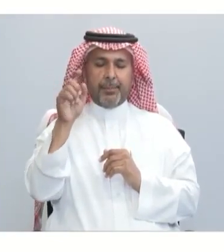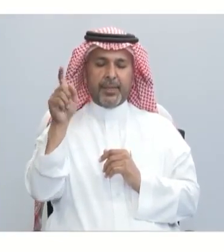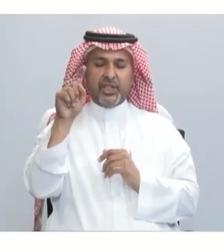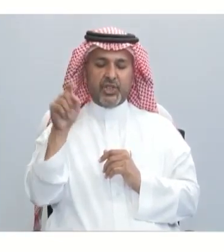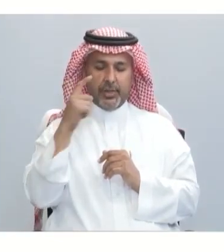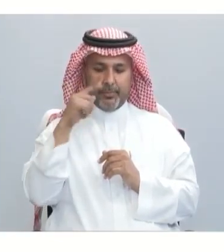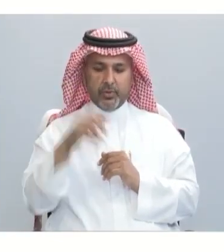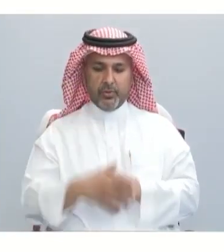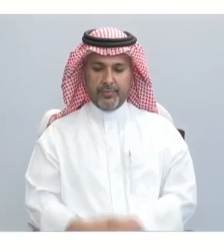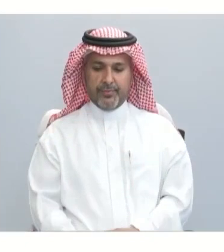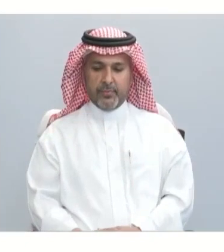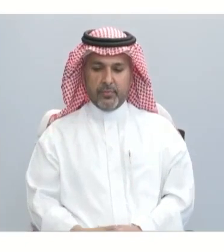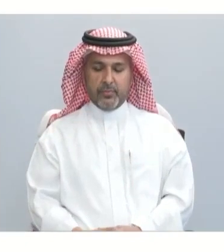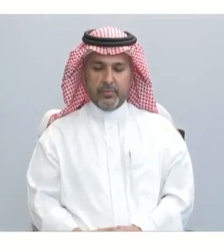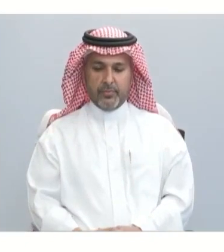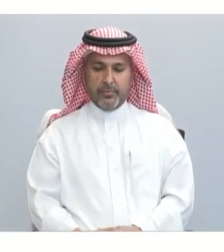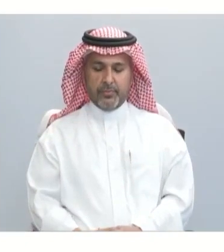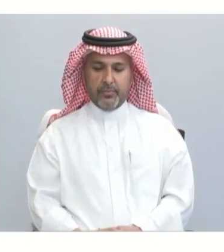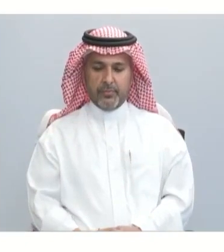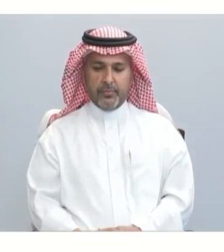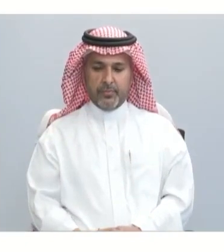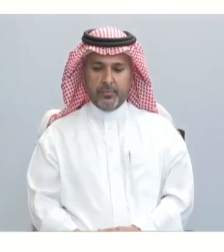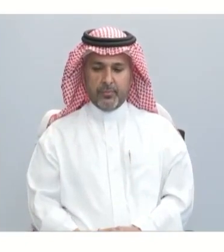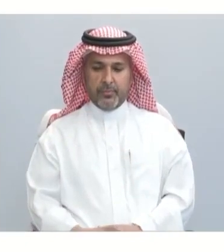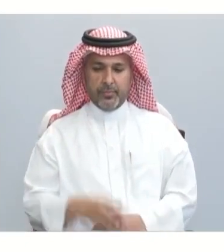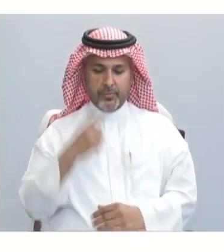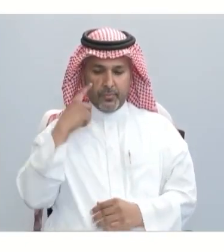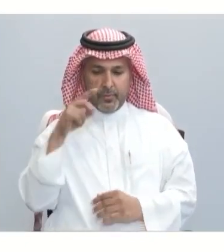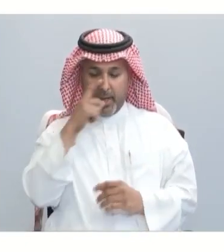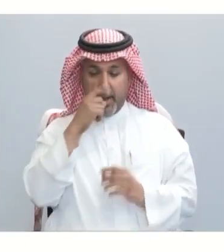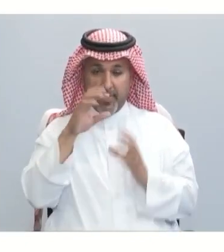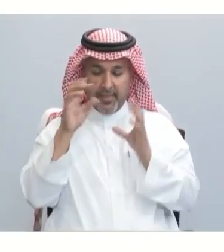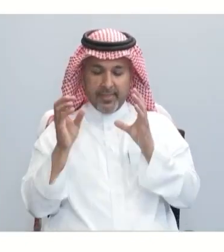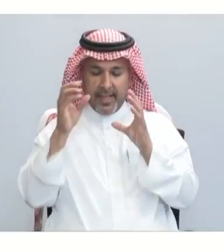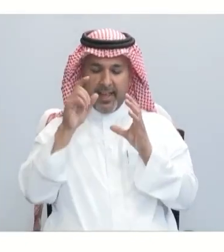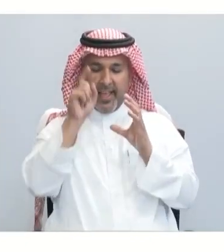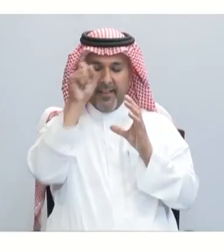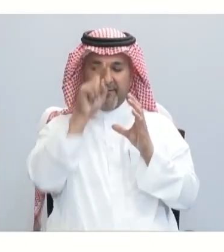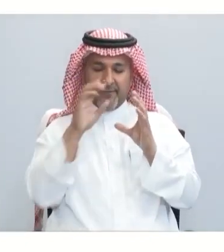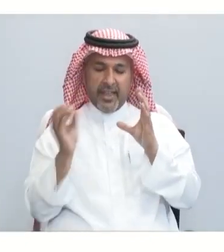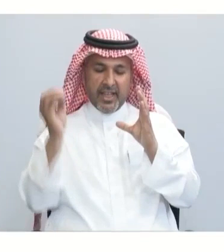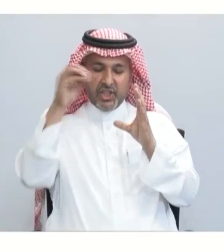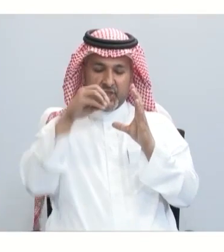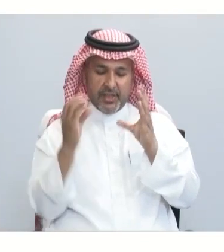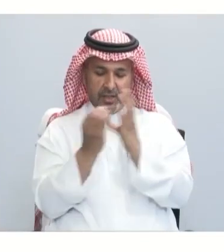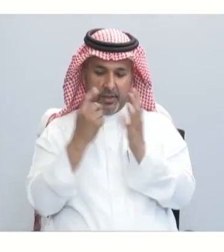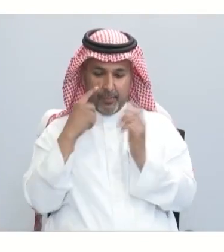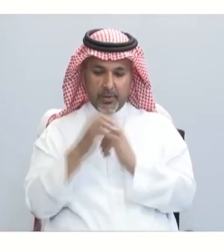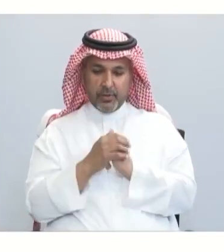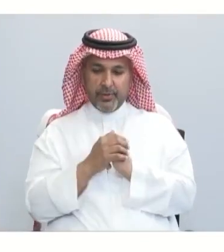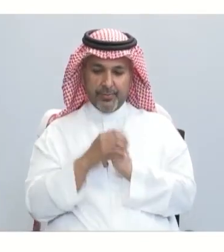اوف جي اوف اكس اللي هي تساوي اف اوف اين جي اوف اكس اكس